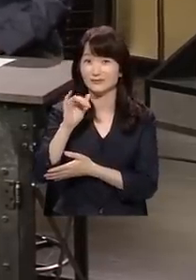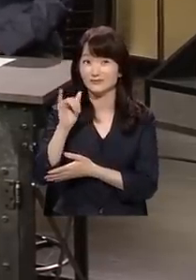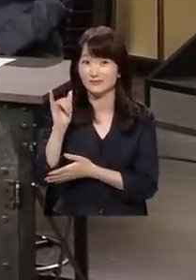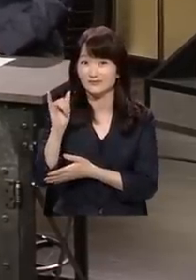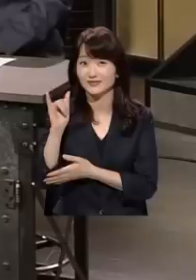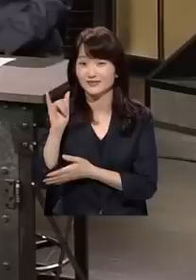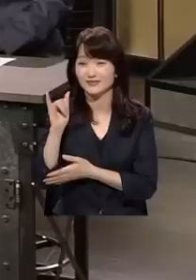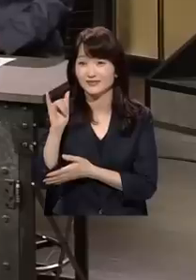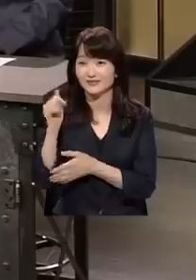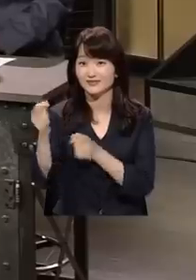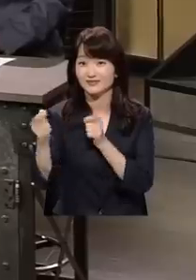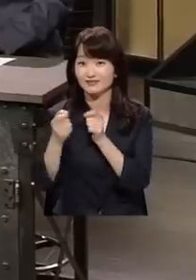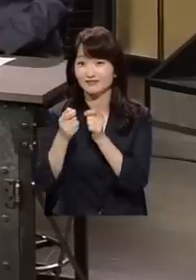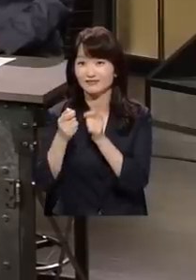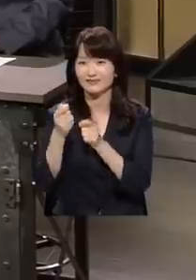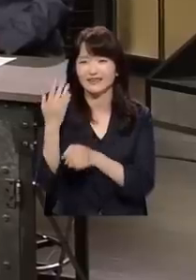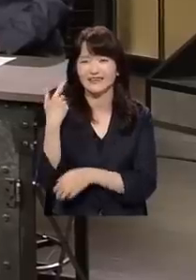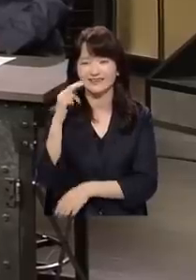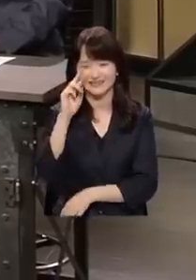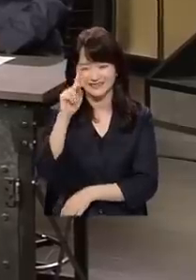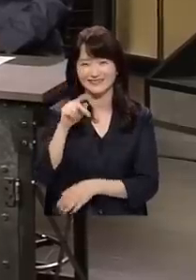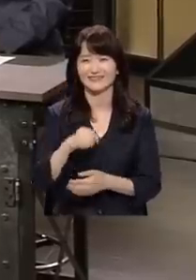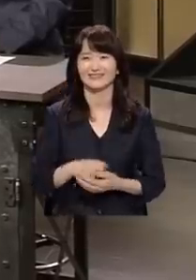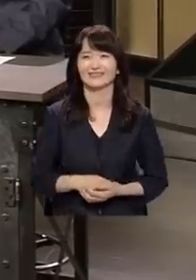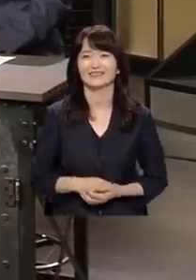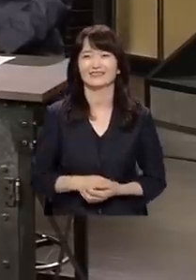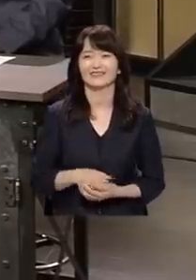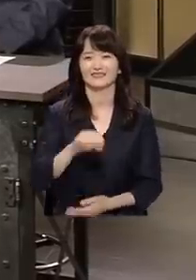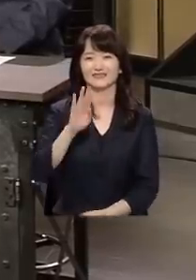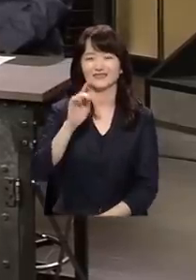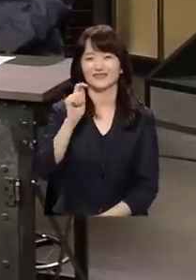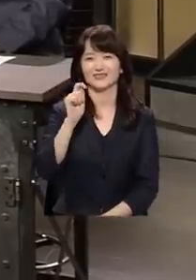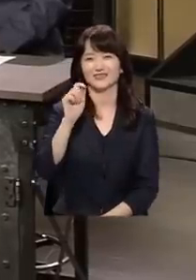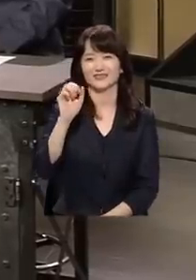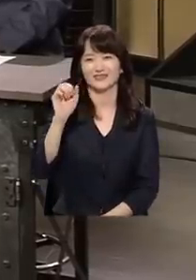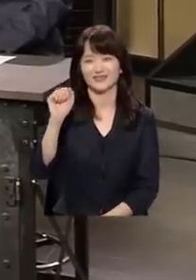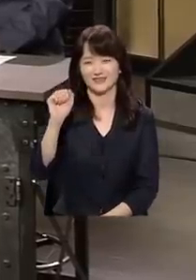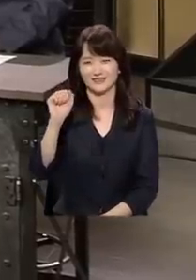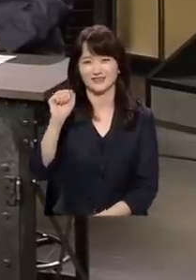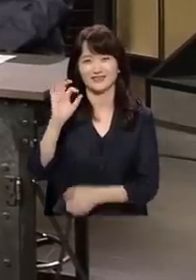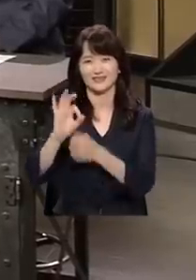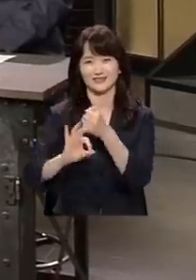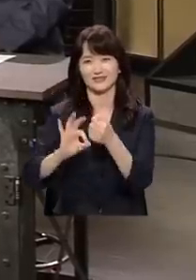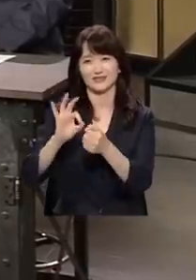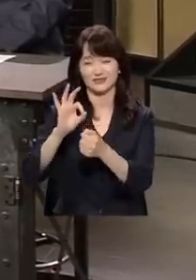진짜 아깐 틀려가지고 BTS 10회 그럼요